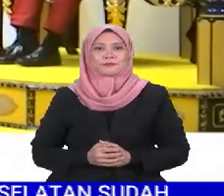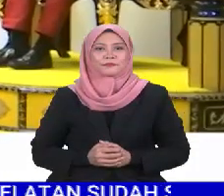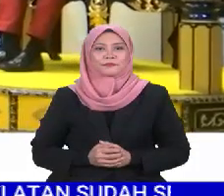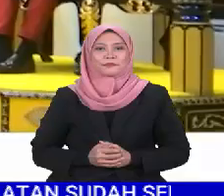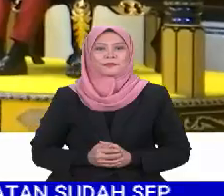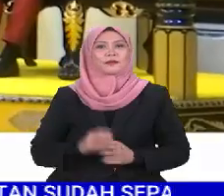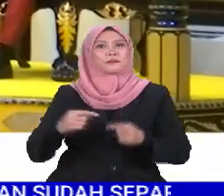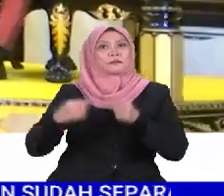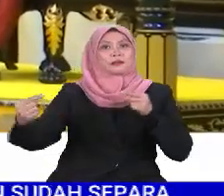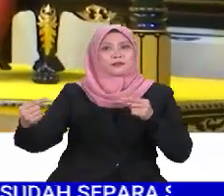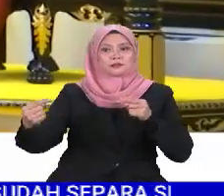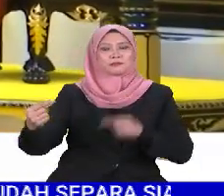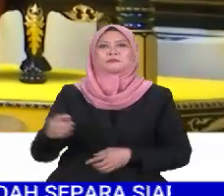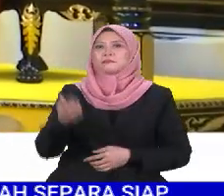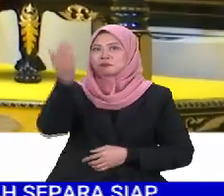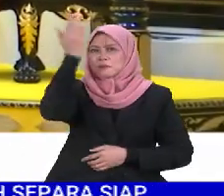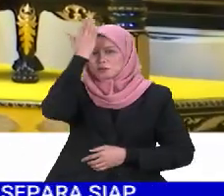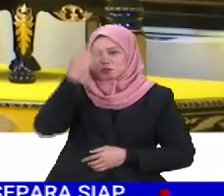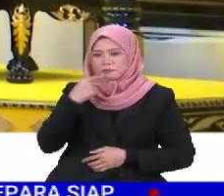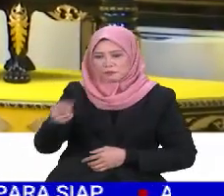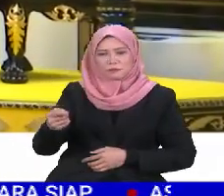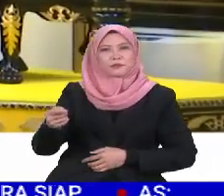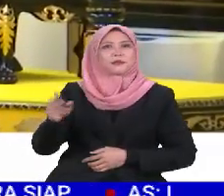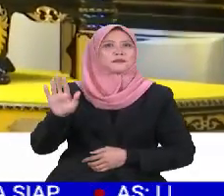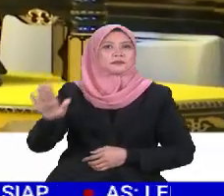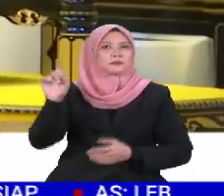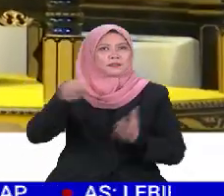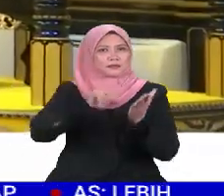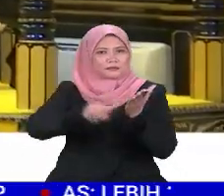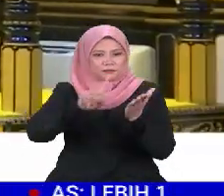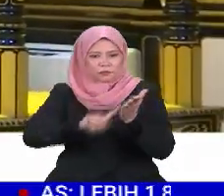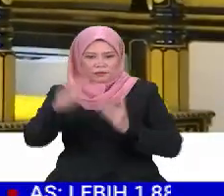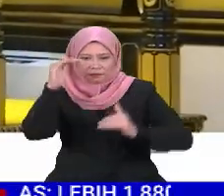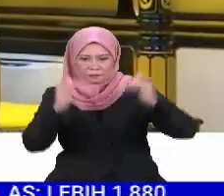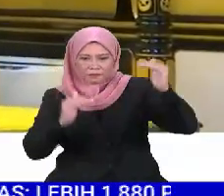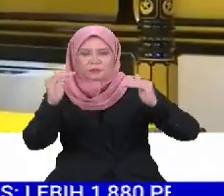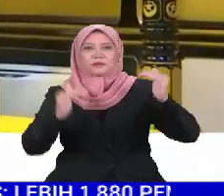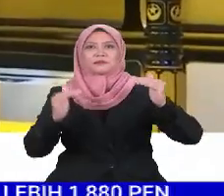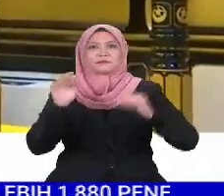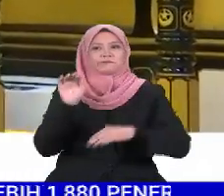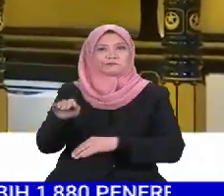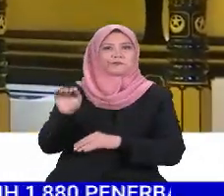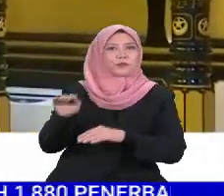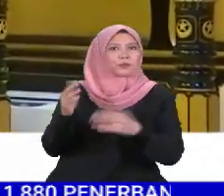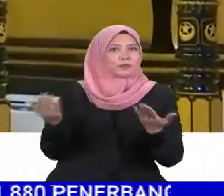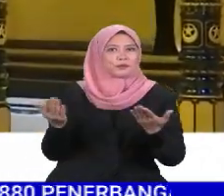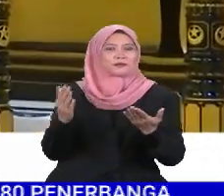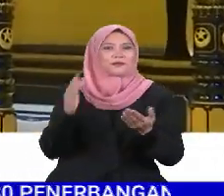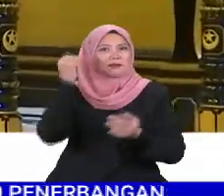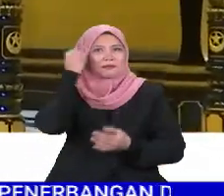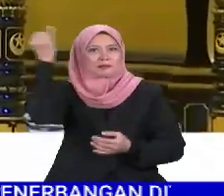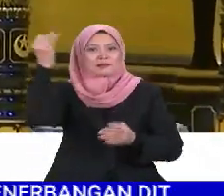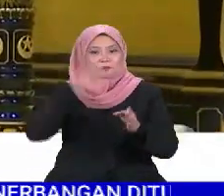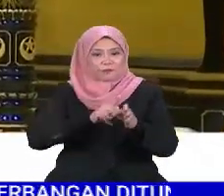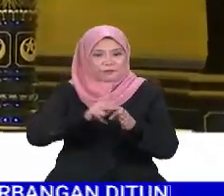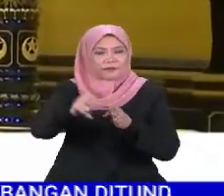Bagi pihak pembangkang pula, Baginda mengingatkan agar menjalankan fungsi semak dan imbang dengan teguran serta idea yang profesional